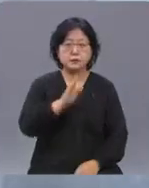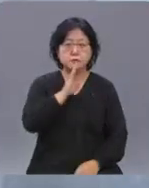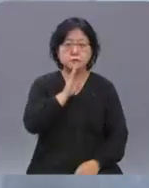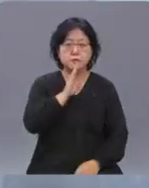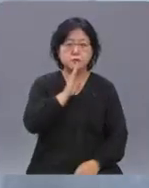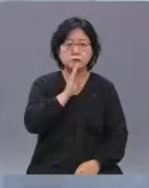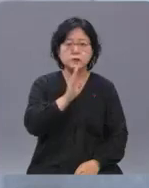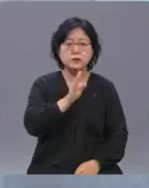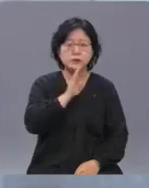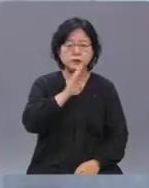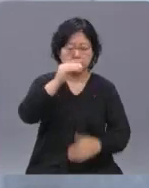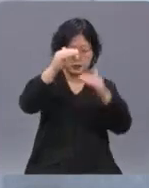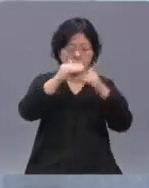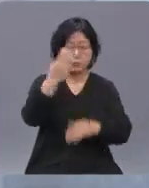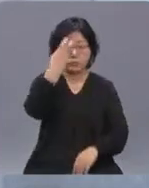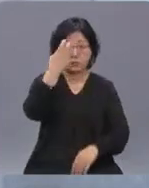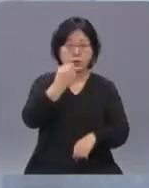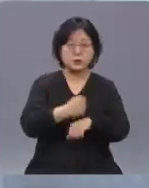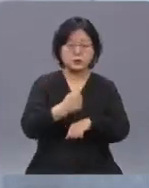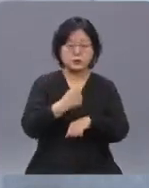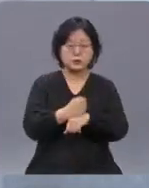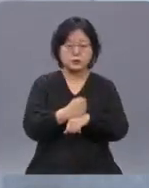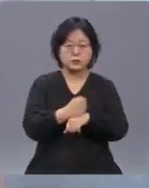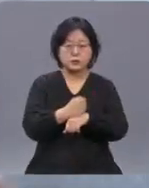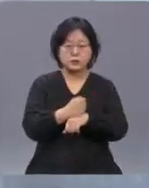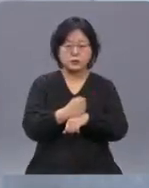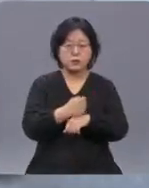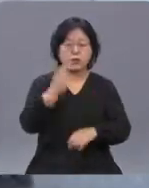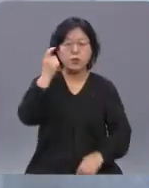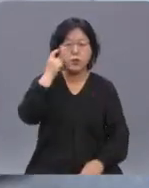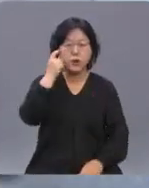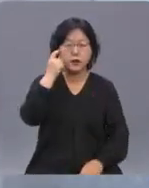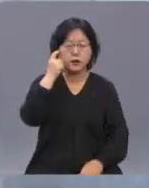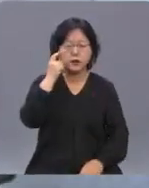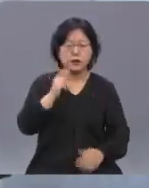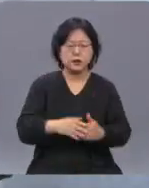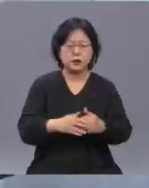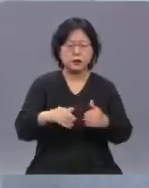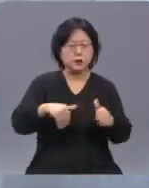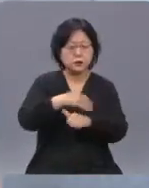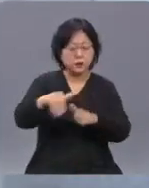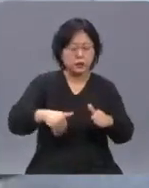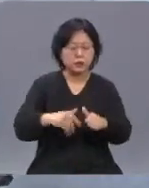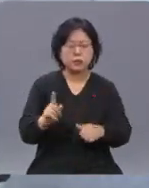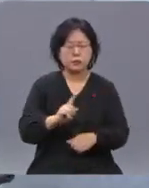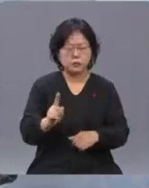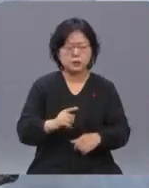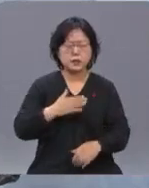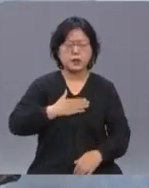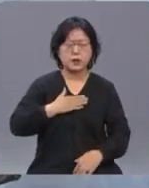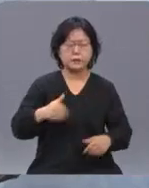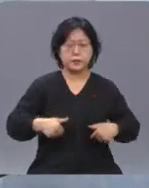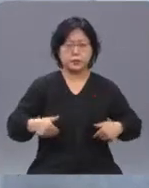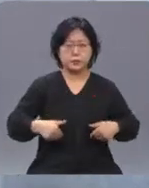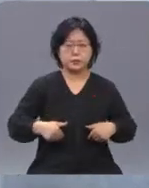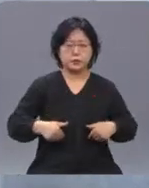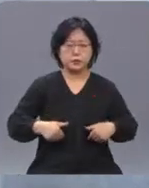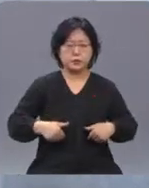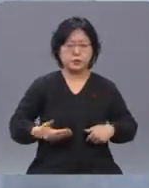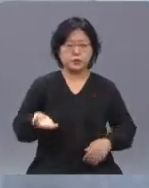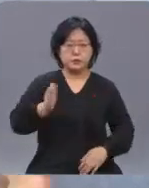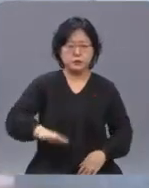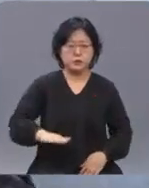실질적으로 진상조사를 해서 도대체 이게 어느 정도 상태인지를 알아야 될 거 아니겠습니까